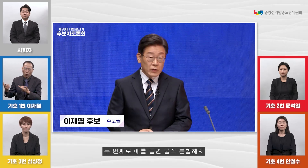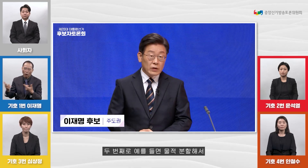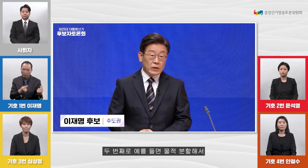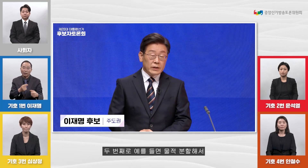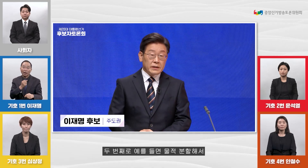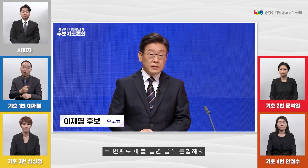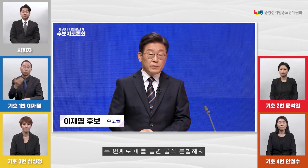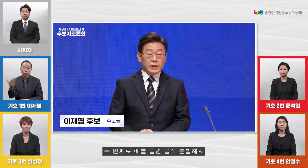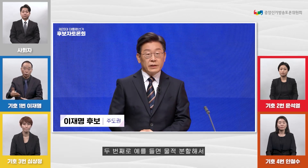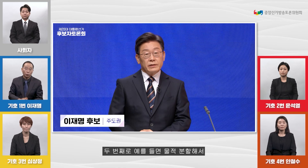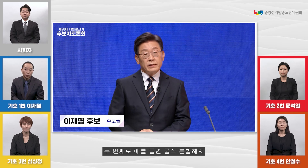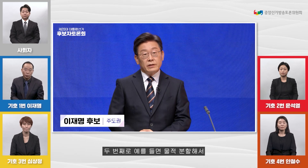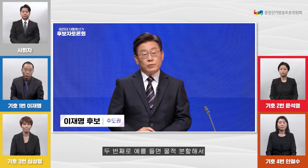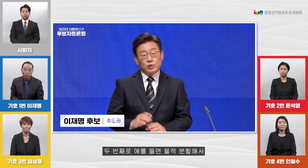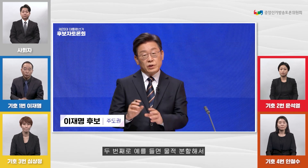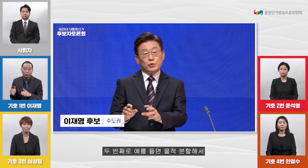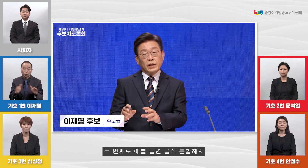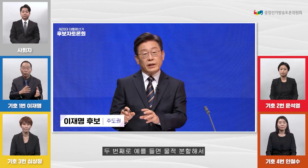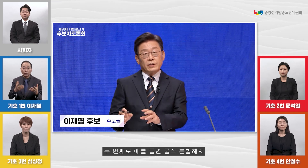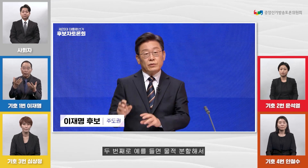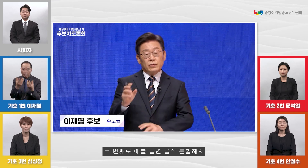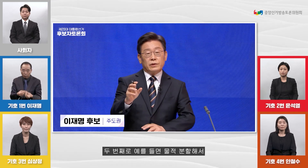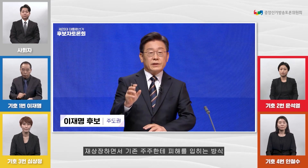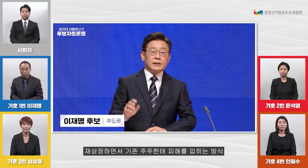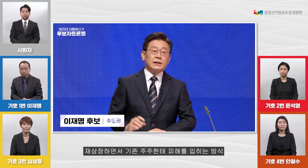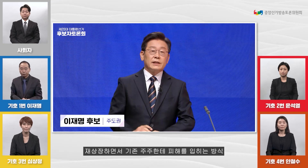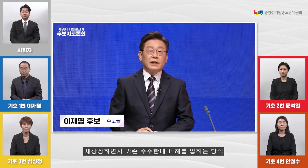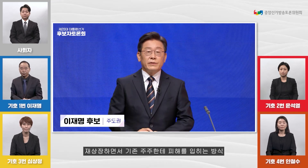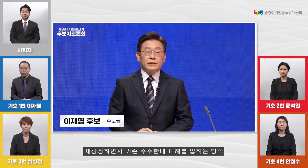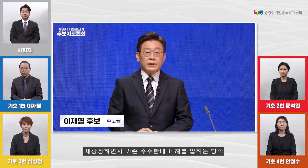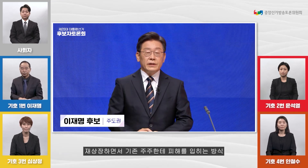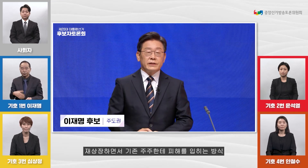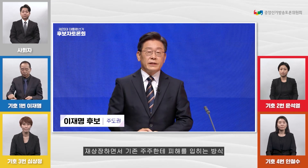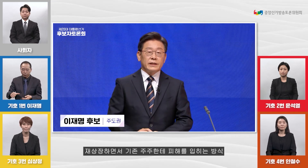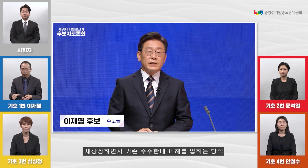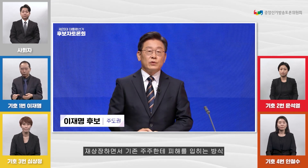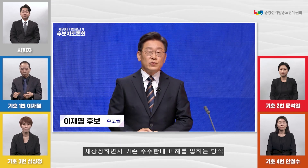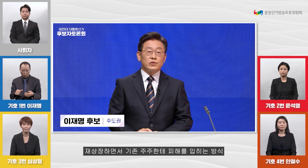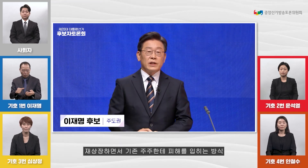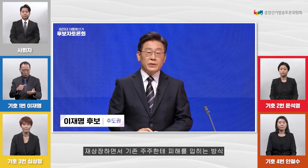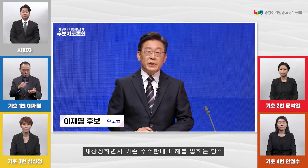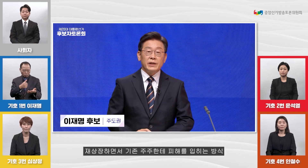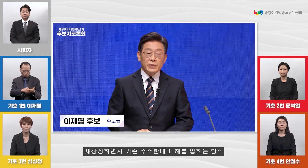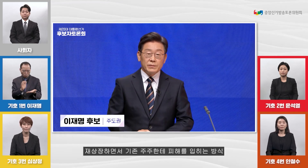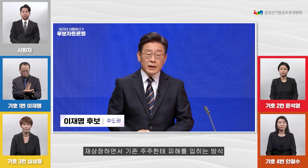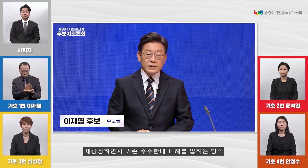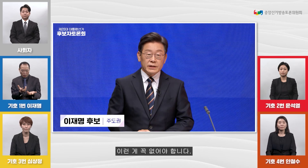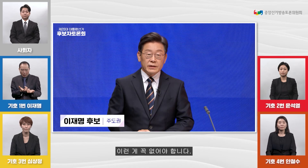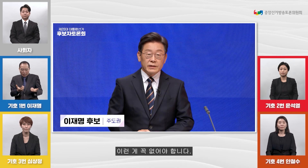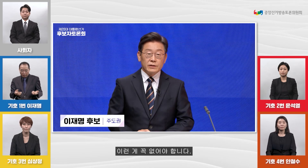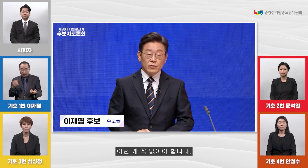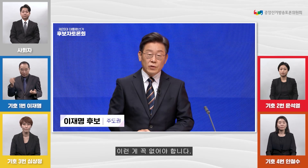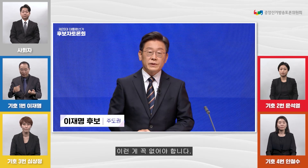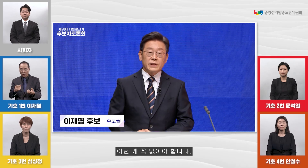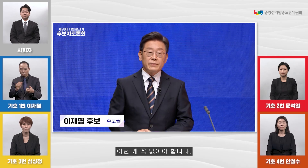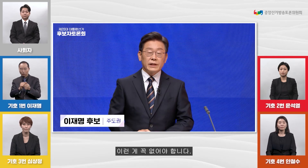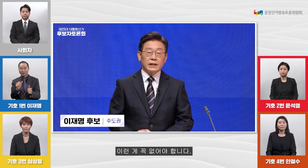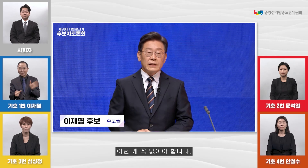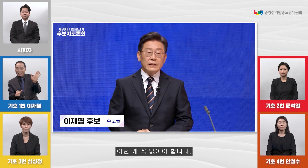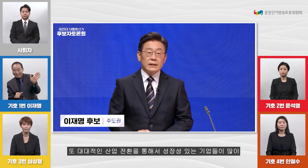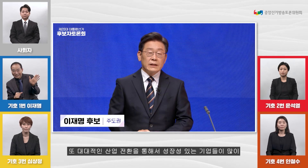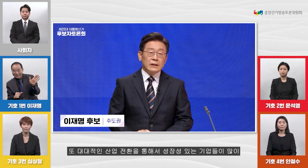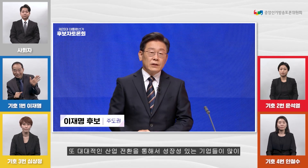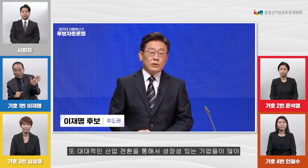번째로 예를 들면 물적 분할해가지고 재상장하면서 이제 기존 주주들한테 피해 입히는 방식 이런 거 꼭 없애야